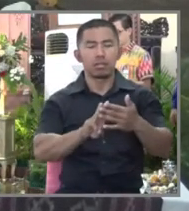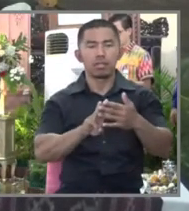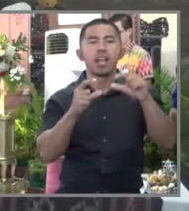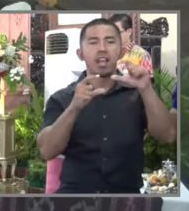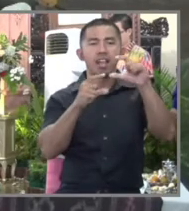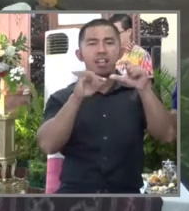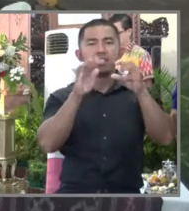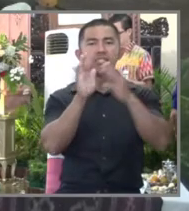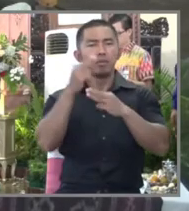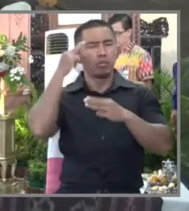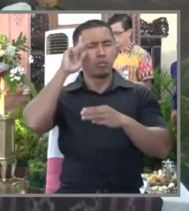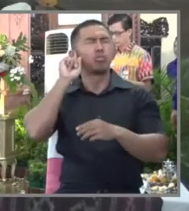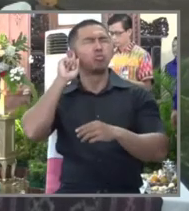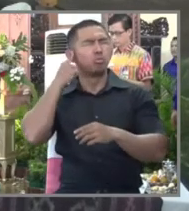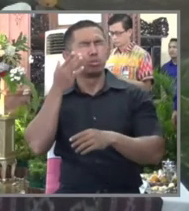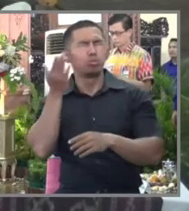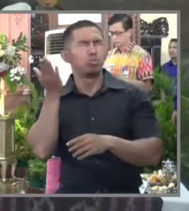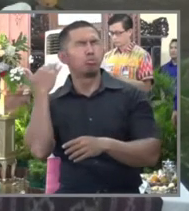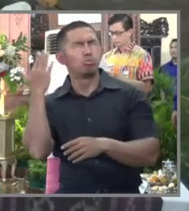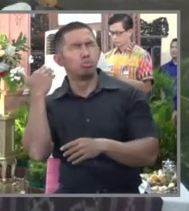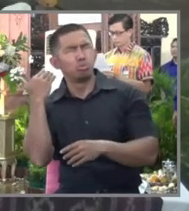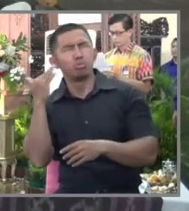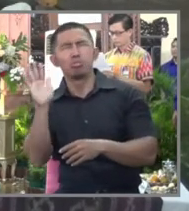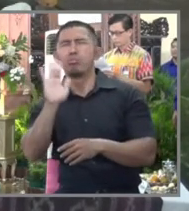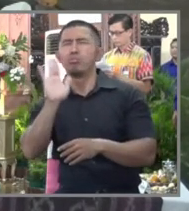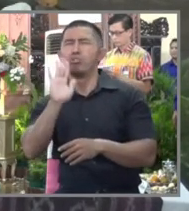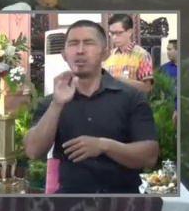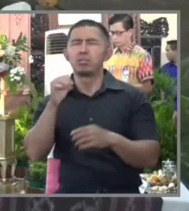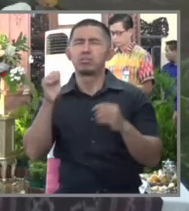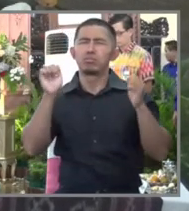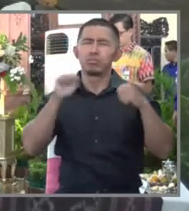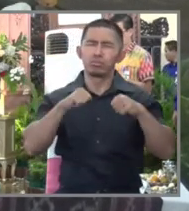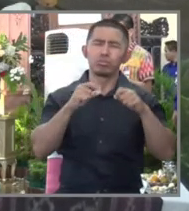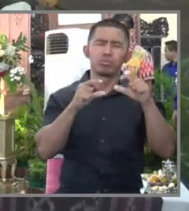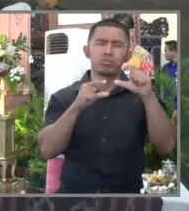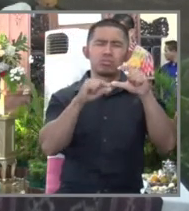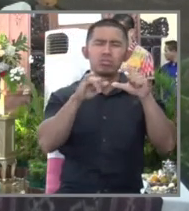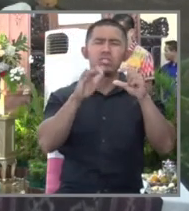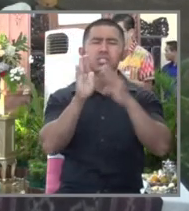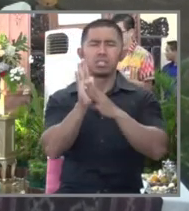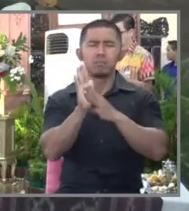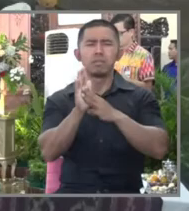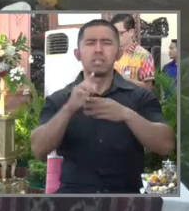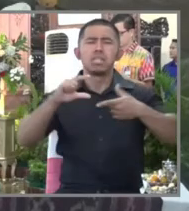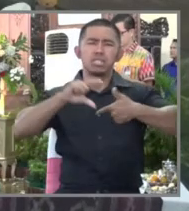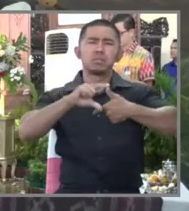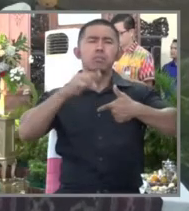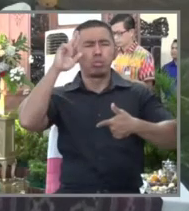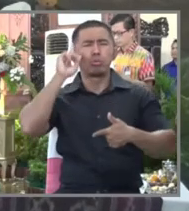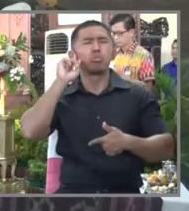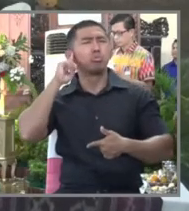dulu SIM untuk tuli belum ada kesepakatan atau belum ada